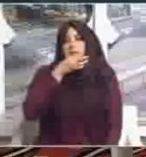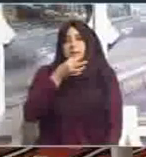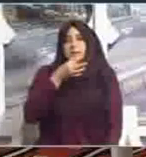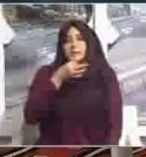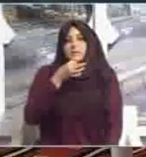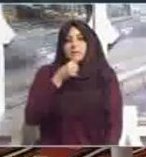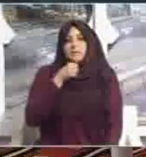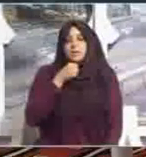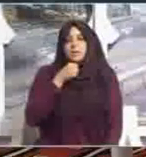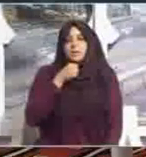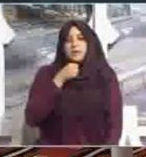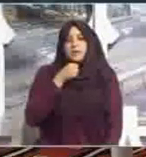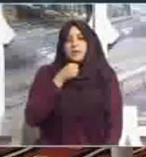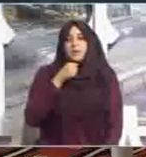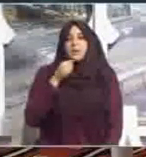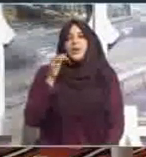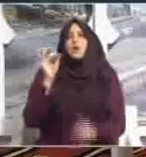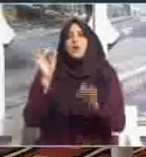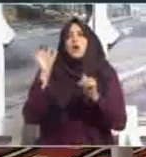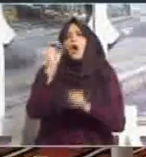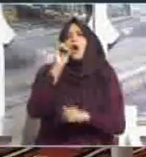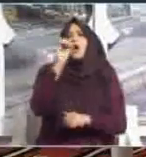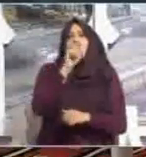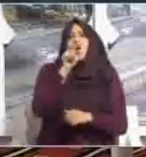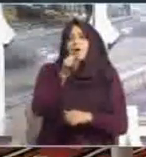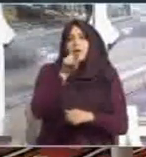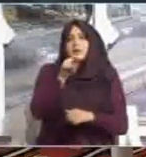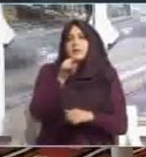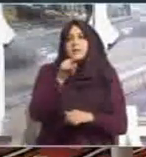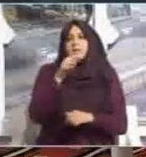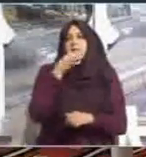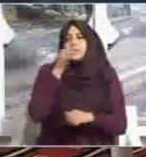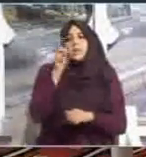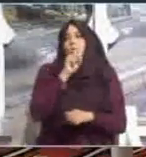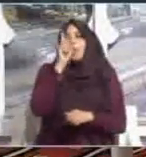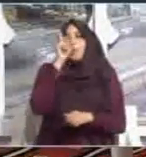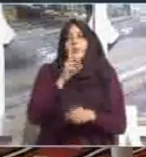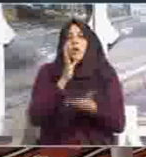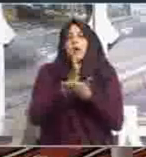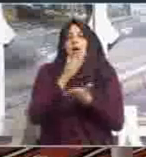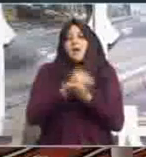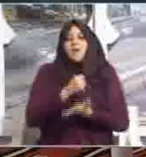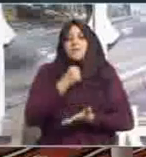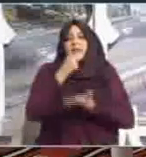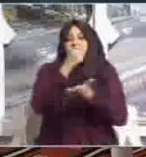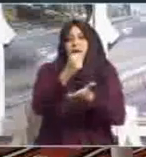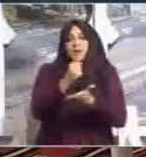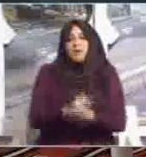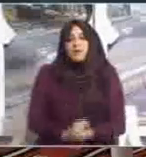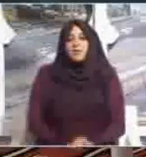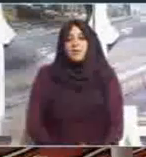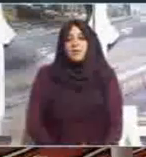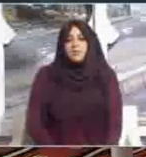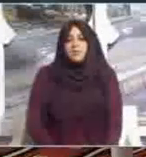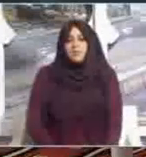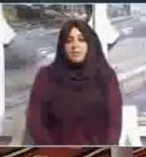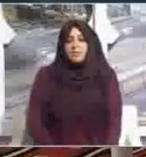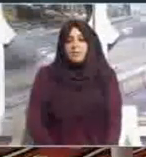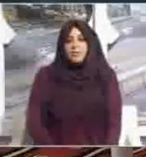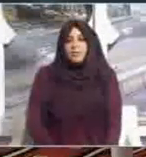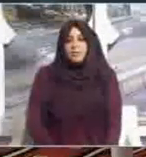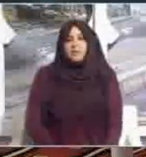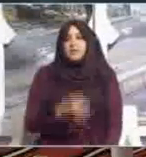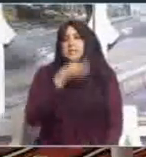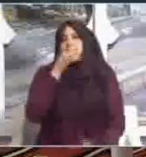القانون أبناء البنت ما يورثهمش ما نبرمش في الفارغة. نعم؟ قال لهم